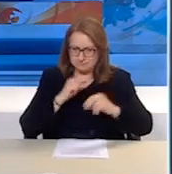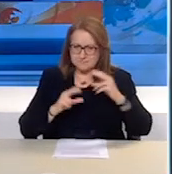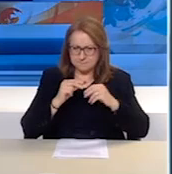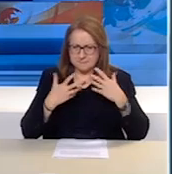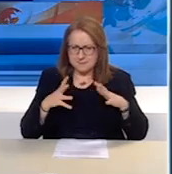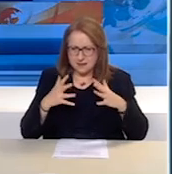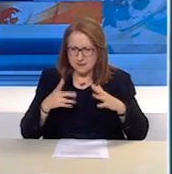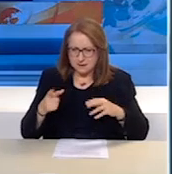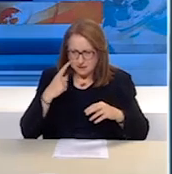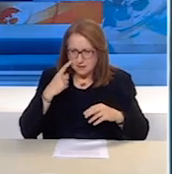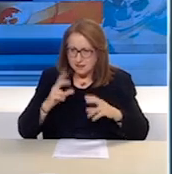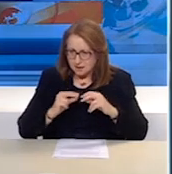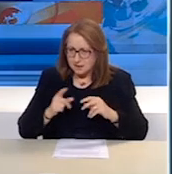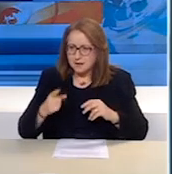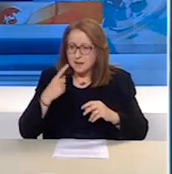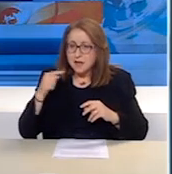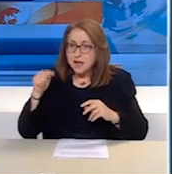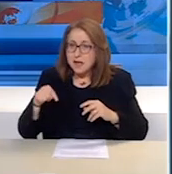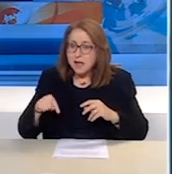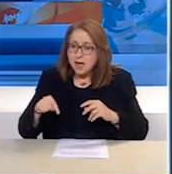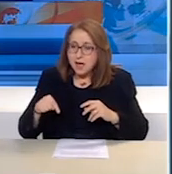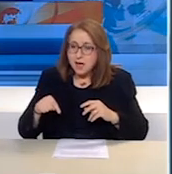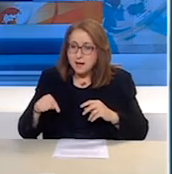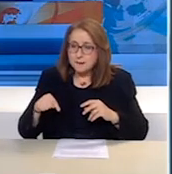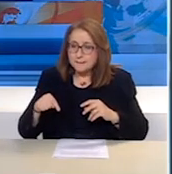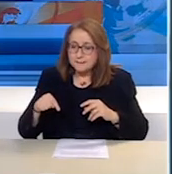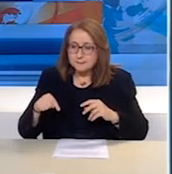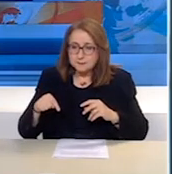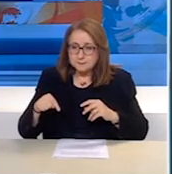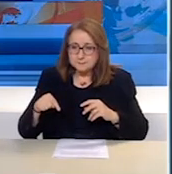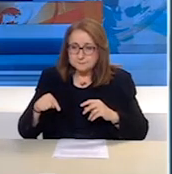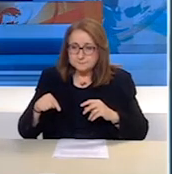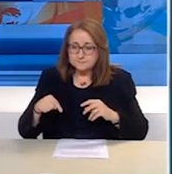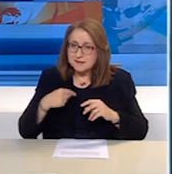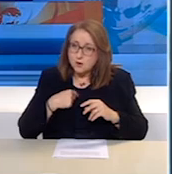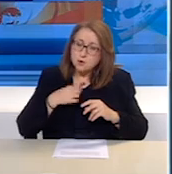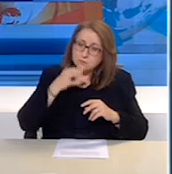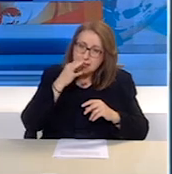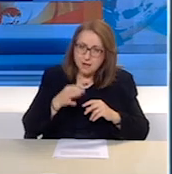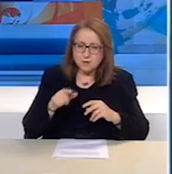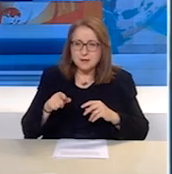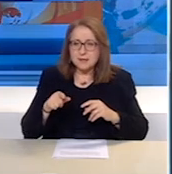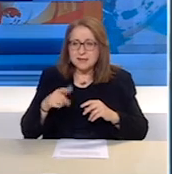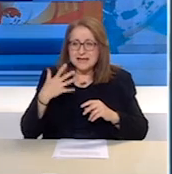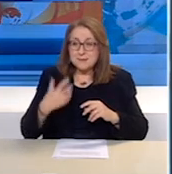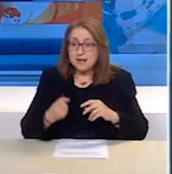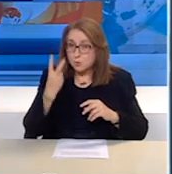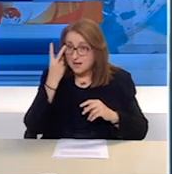πώς να αποχωρήσει τη σαφή επιστημονική έτσι, τοποθέτηση της Επιτροπής και θα πω ότι υπάρχουν